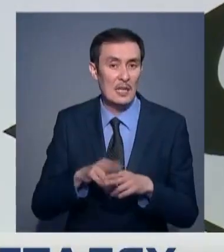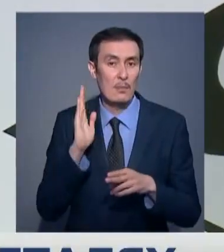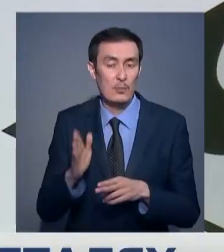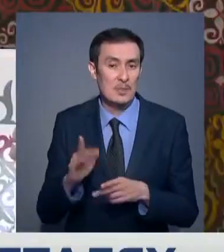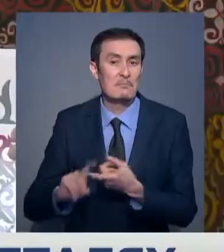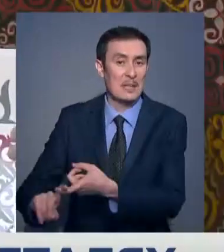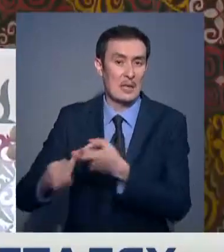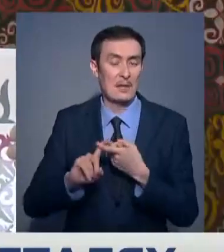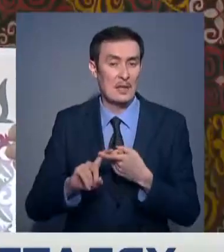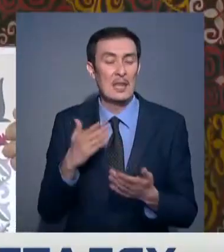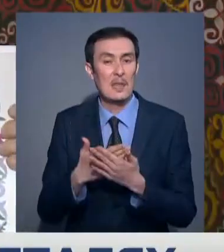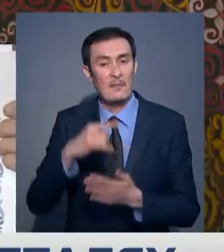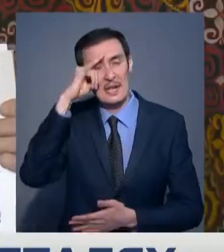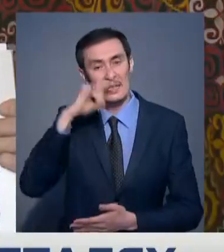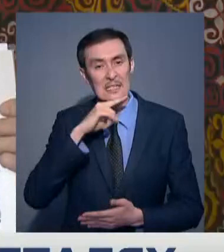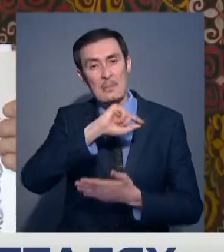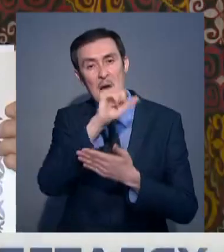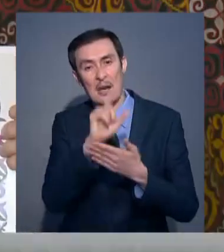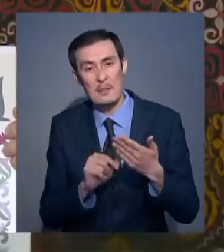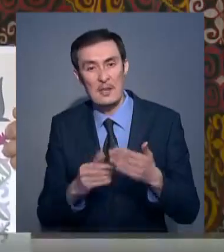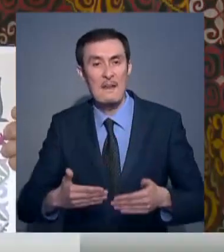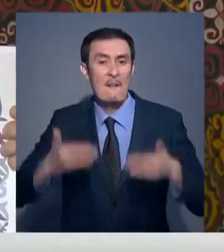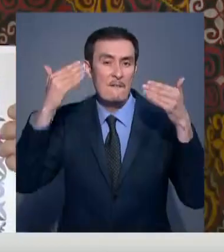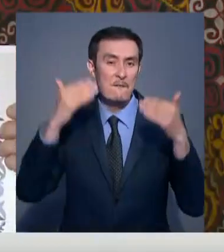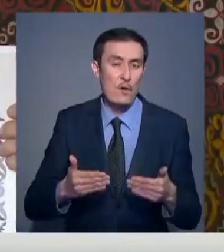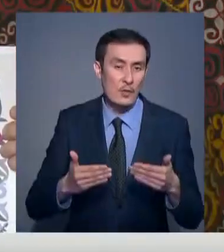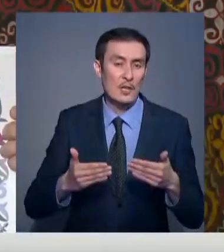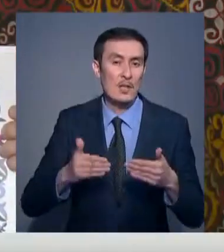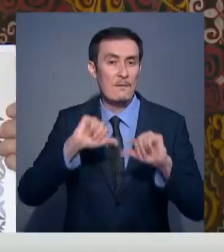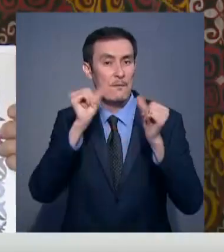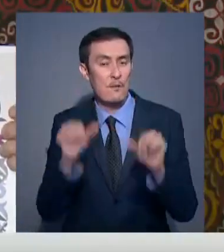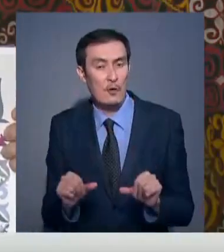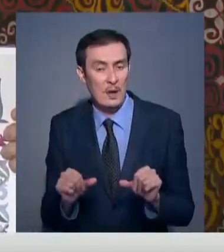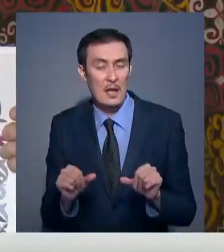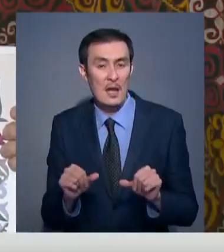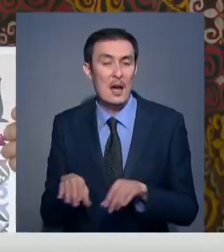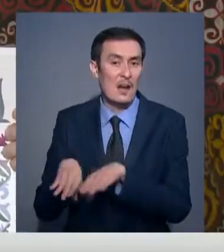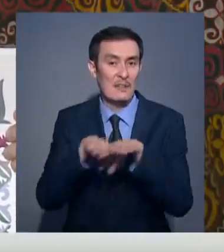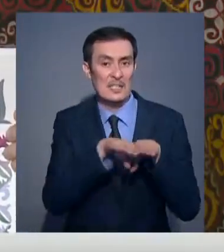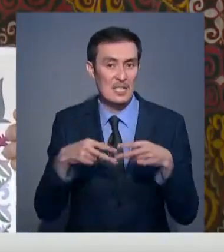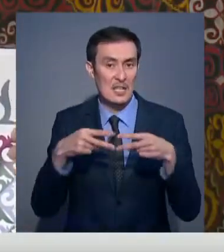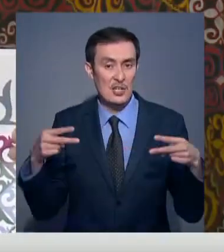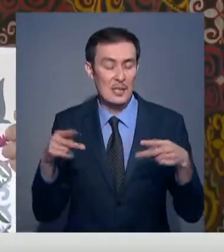притягивает. В казахском орнаменте и фон, и форма, и контрформа, они равнозначны или же